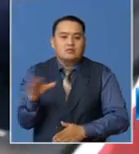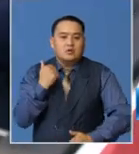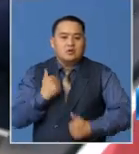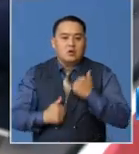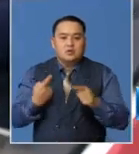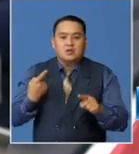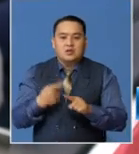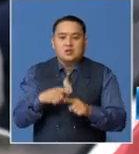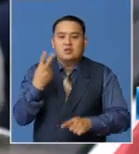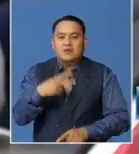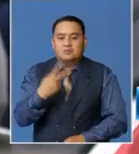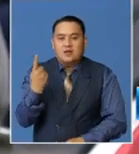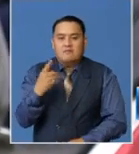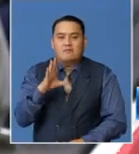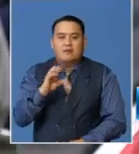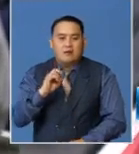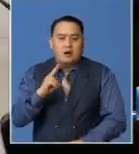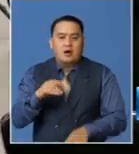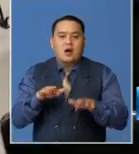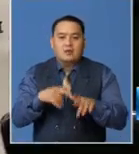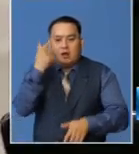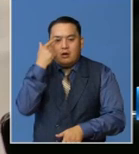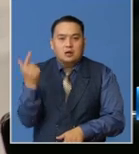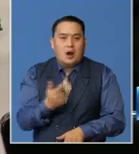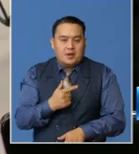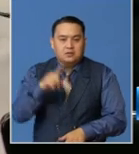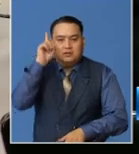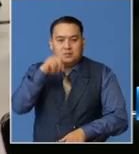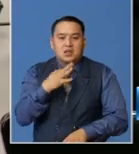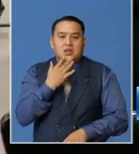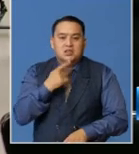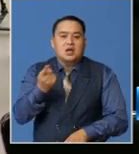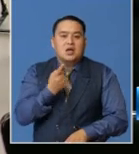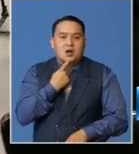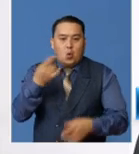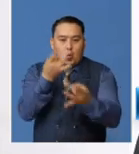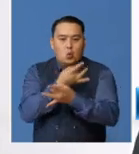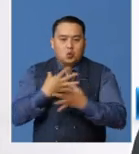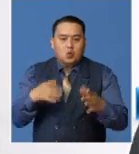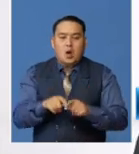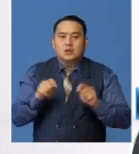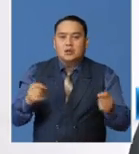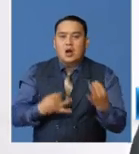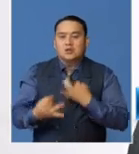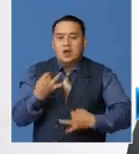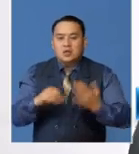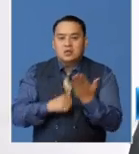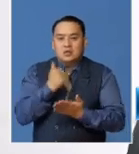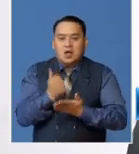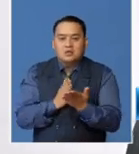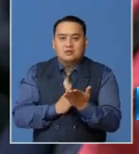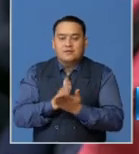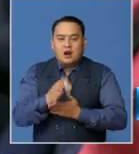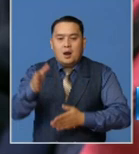технологии 21 века эта компьютерная грамотность знания иностранных языков и культур на и открытость приоритетом сферы